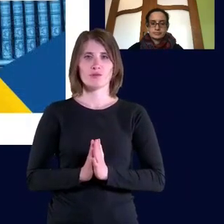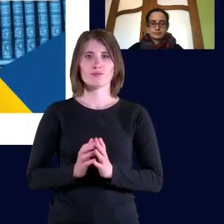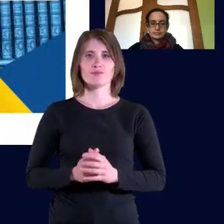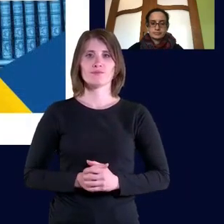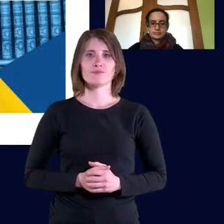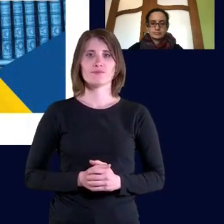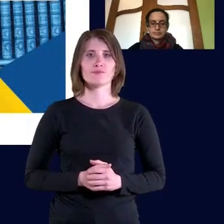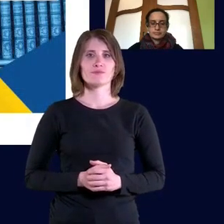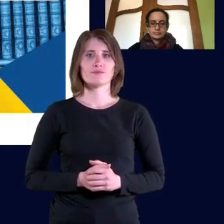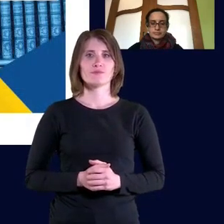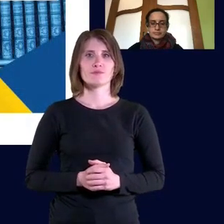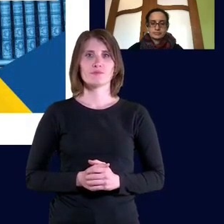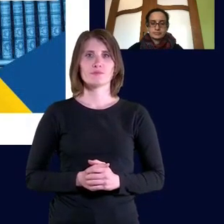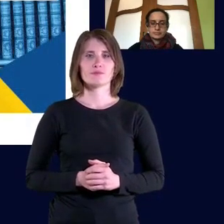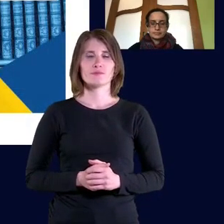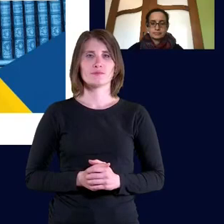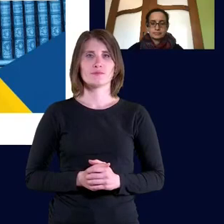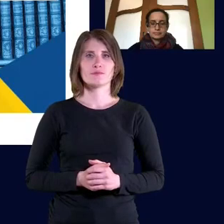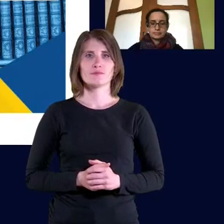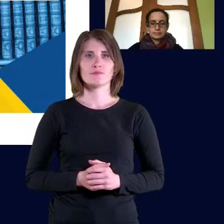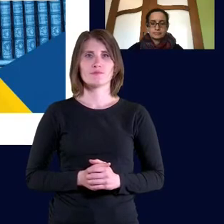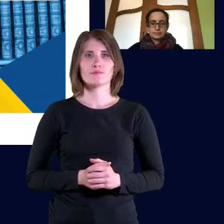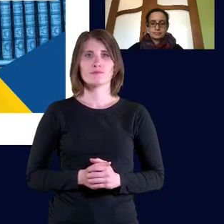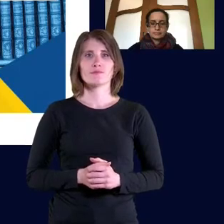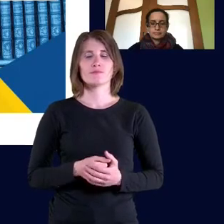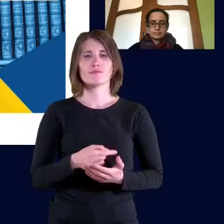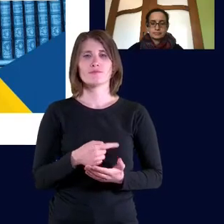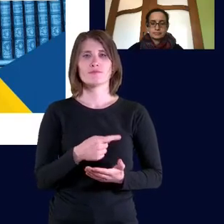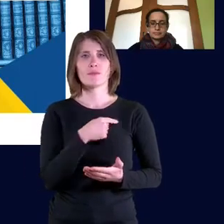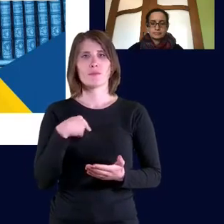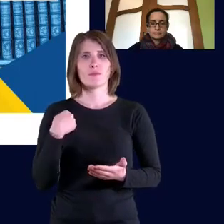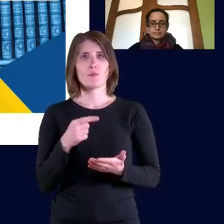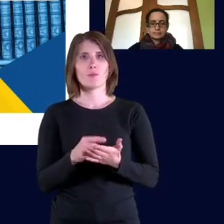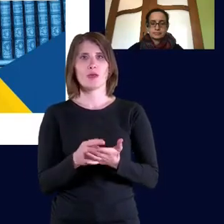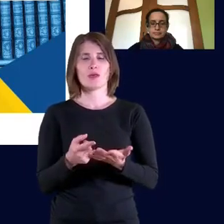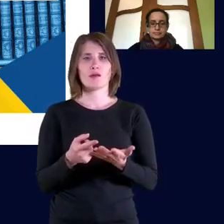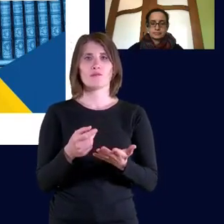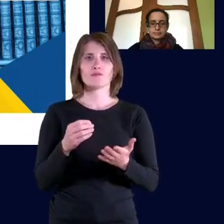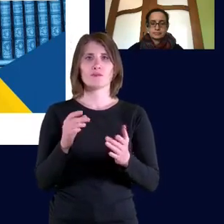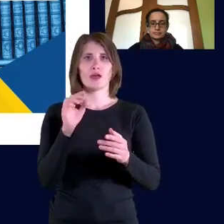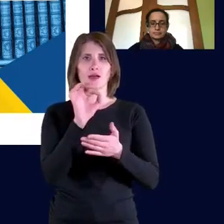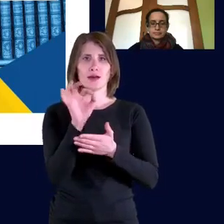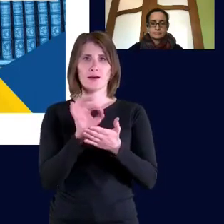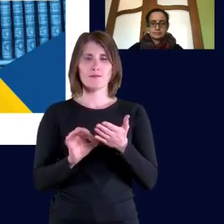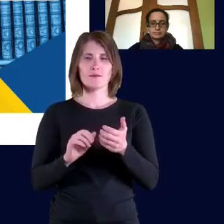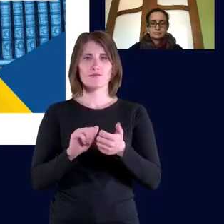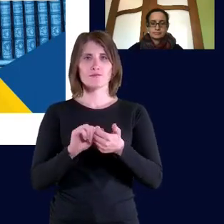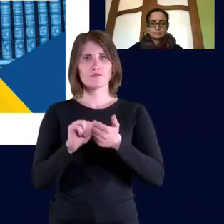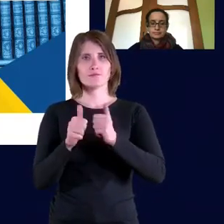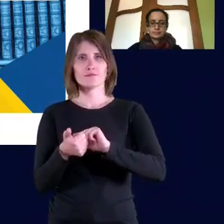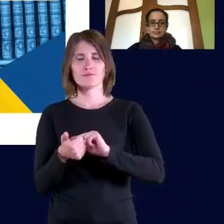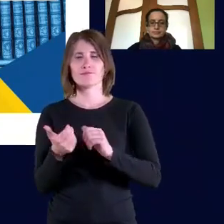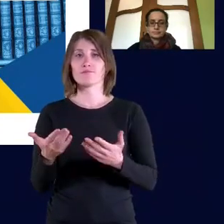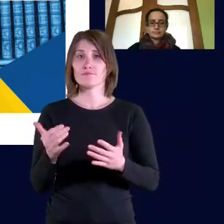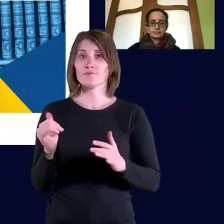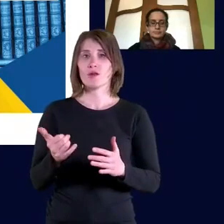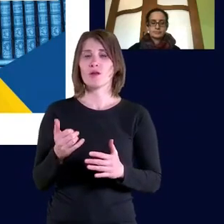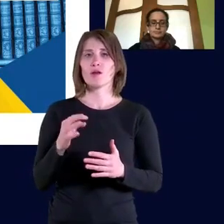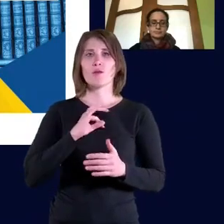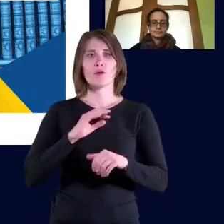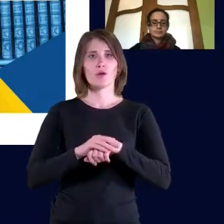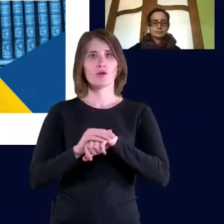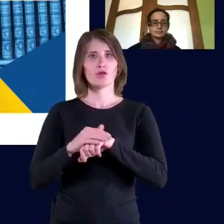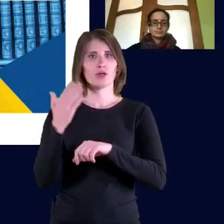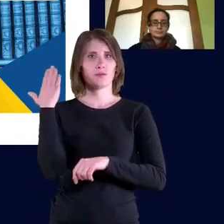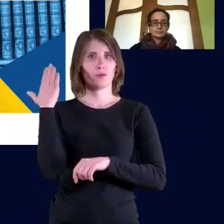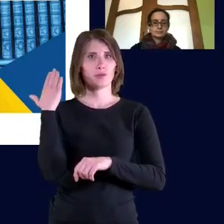pytanie jakie mamy formy adaptacji grafiki tutaj koleżanka moja przedmówczyni na poprzedniej